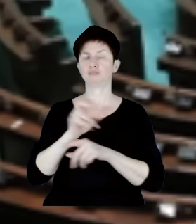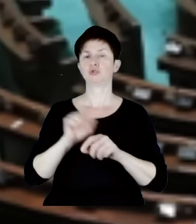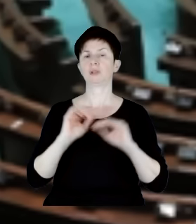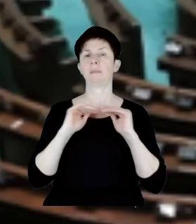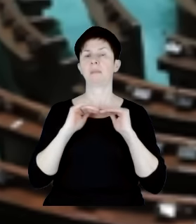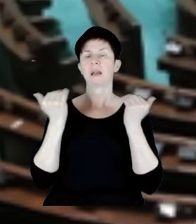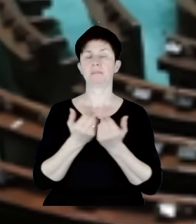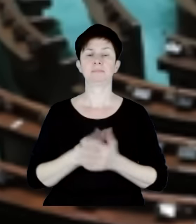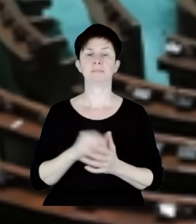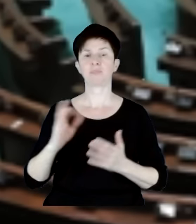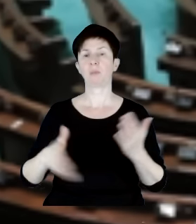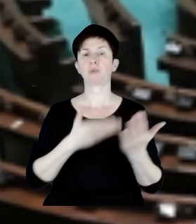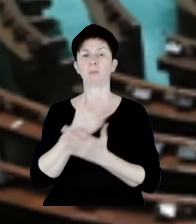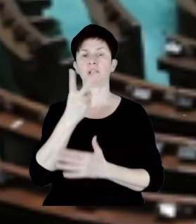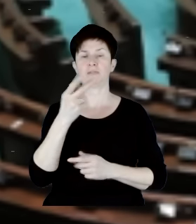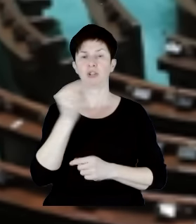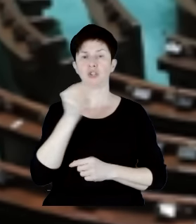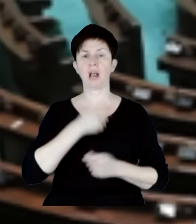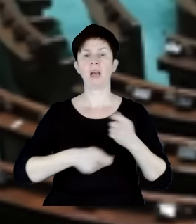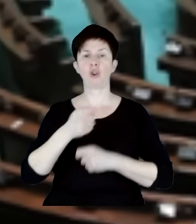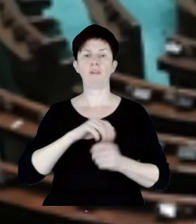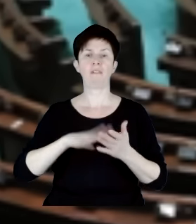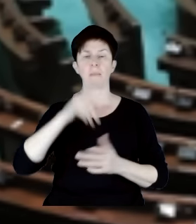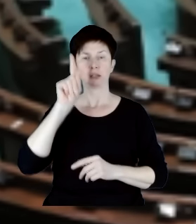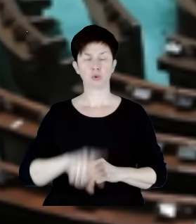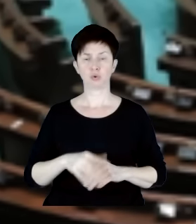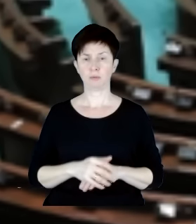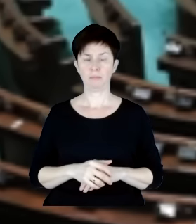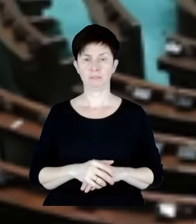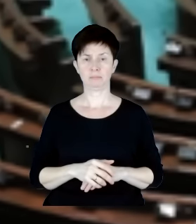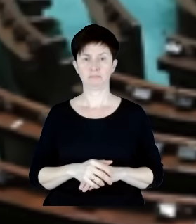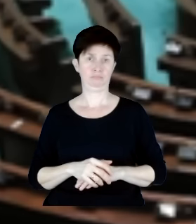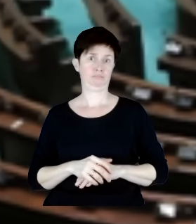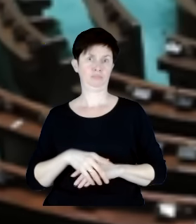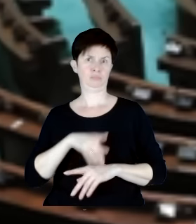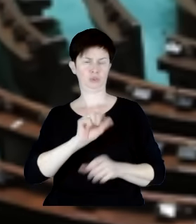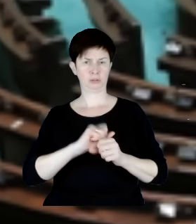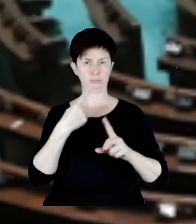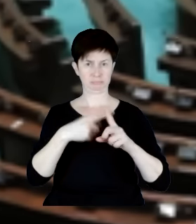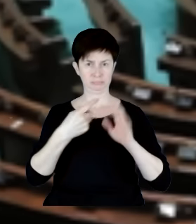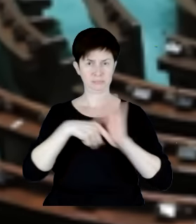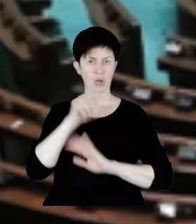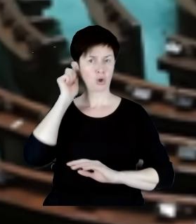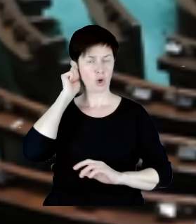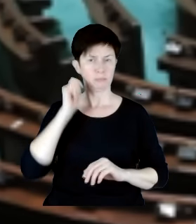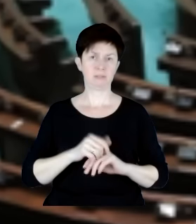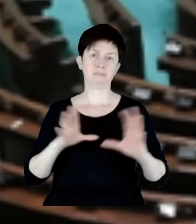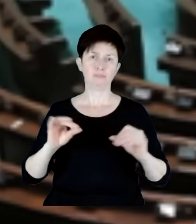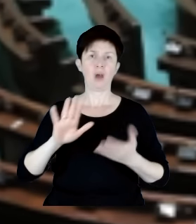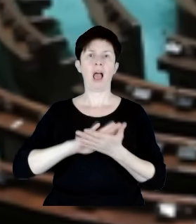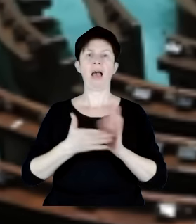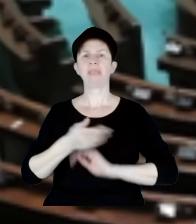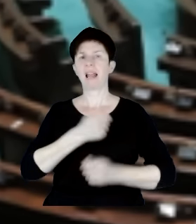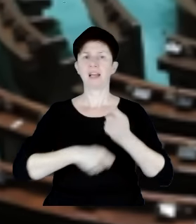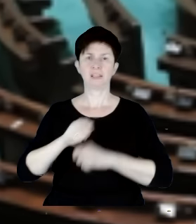dwie niedziele handlowe w miesiącu. Czy to będzie z korzyścią także dla kobiet? Bo w handlu pracuje około 2